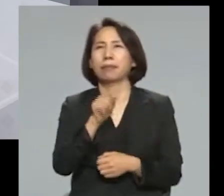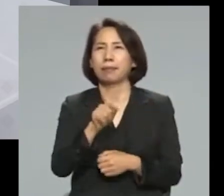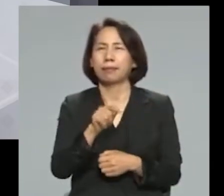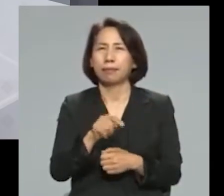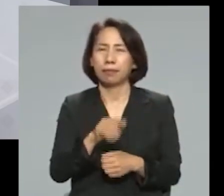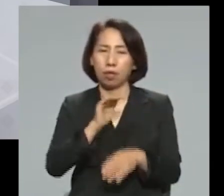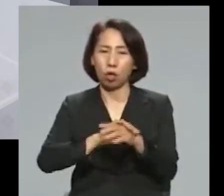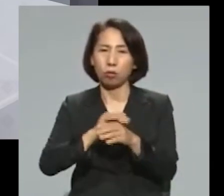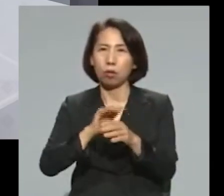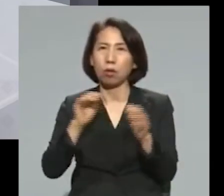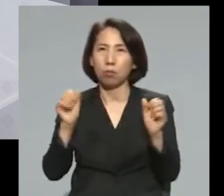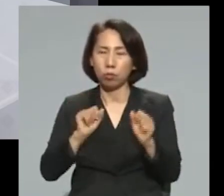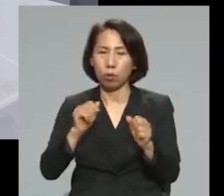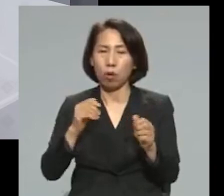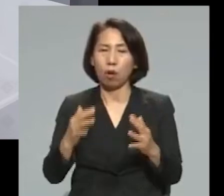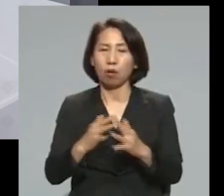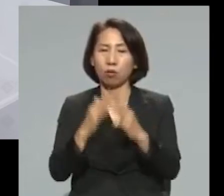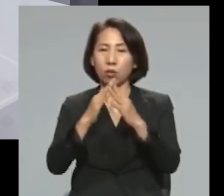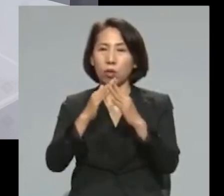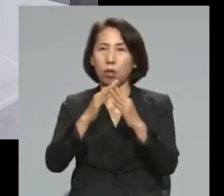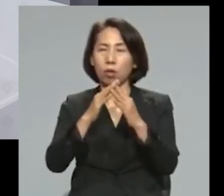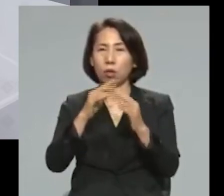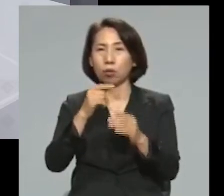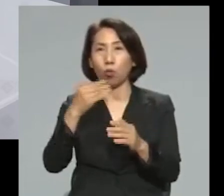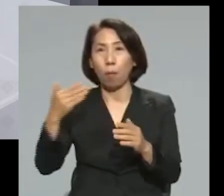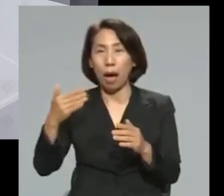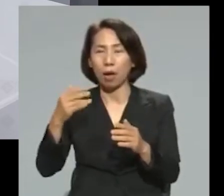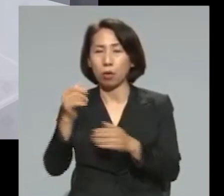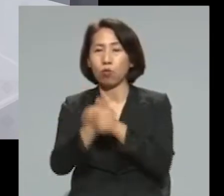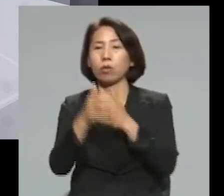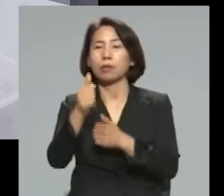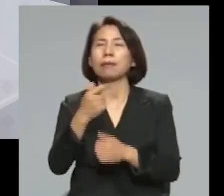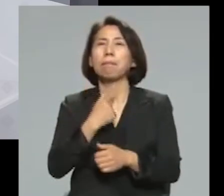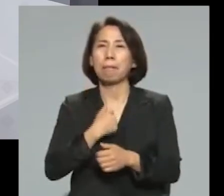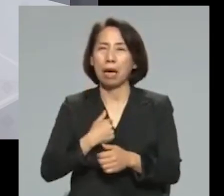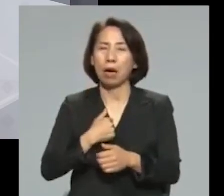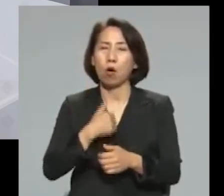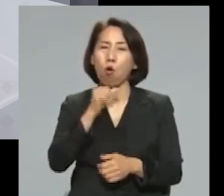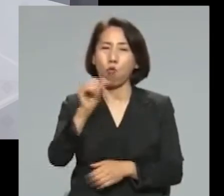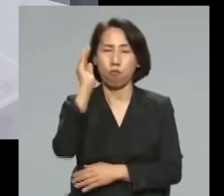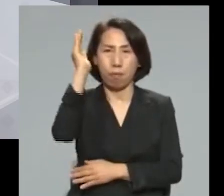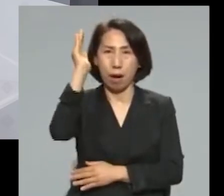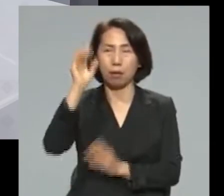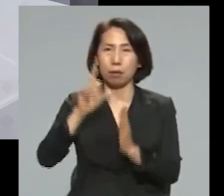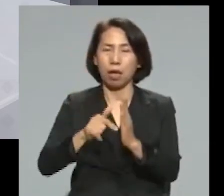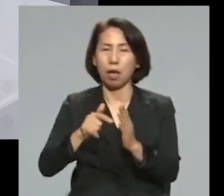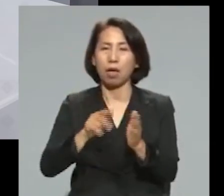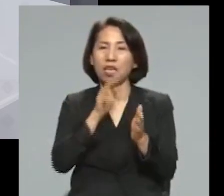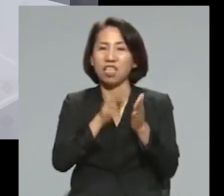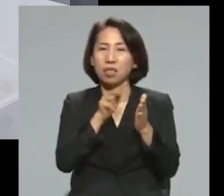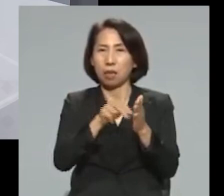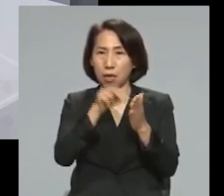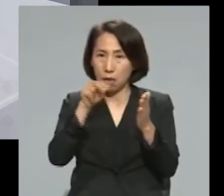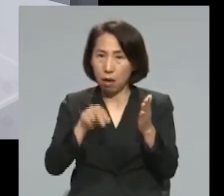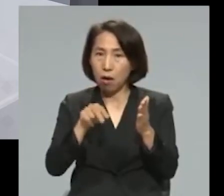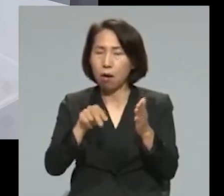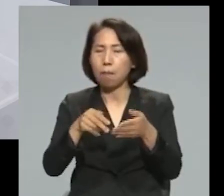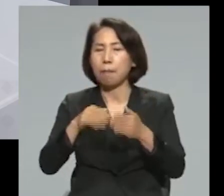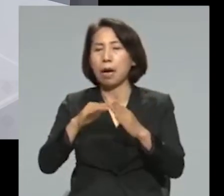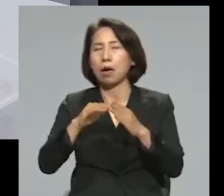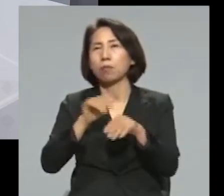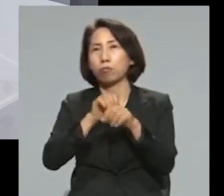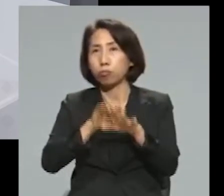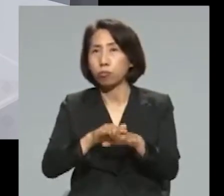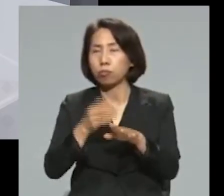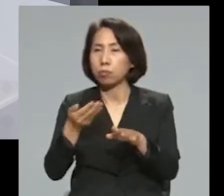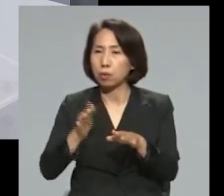경상북도 건설소방위원장 시절 5분 발언을 통해 역사 유치는 무산되었지만 가야산